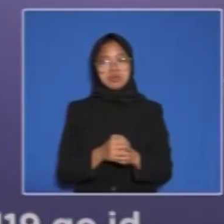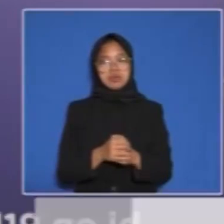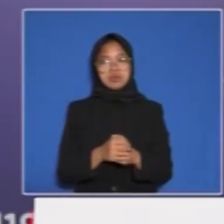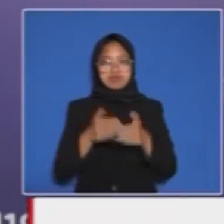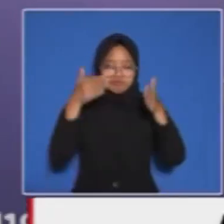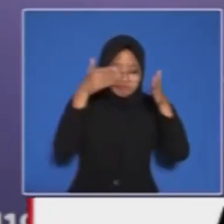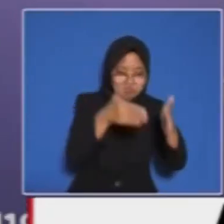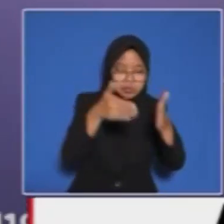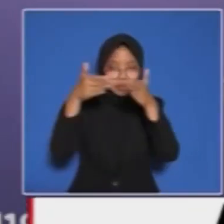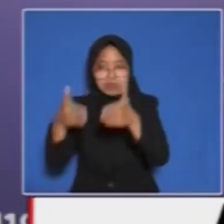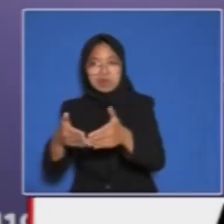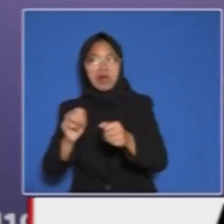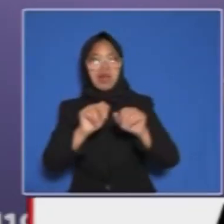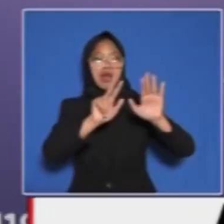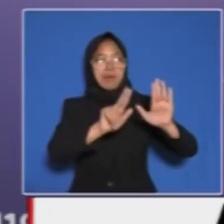periksa sebanyak